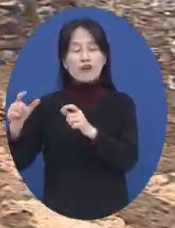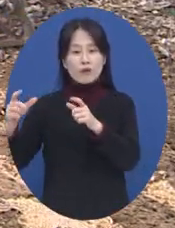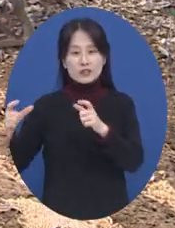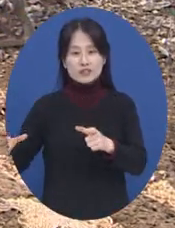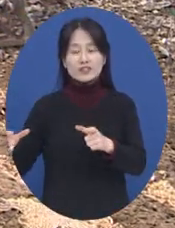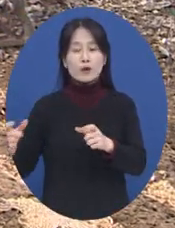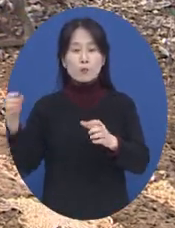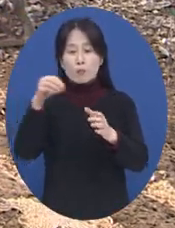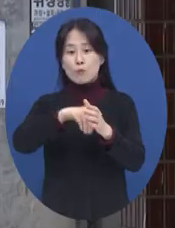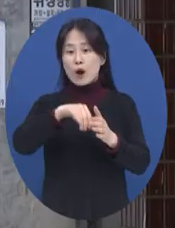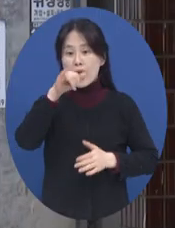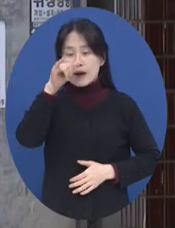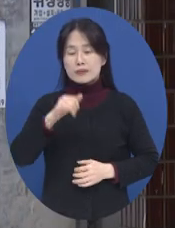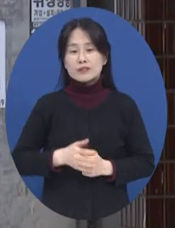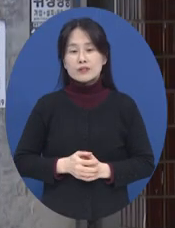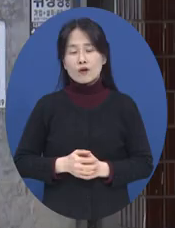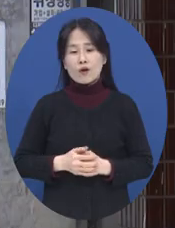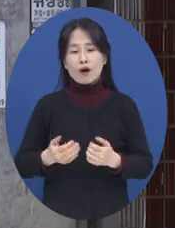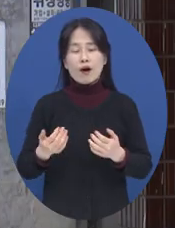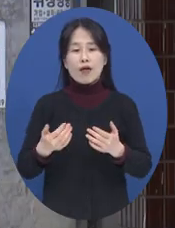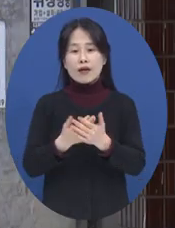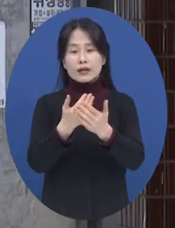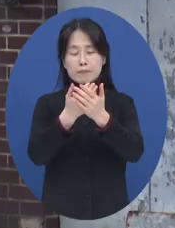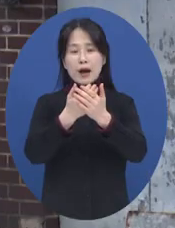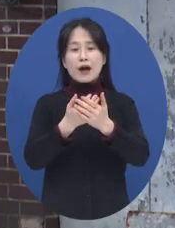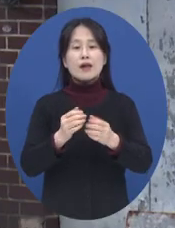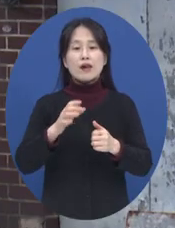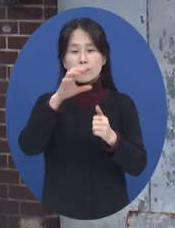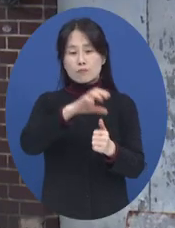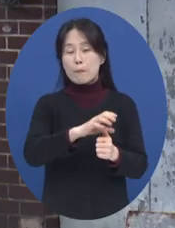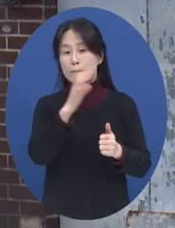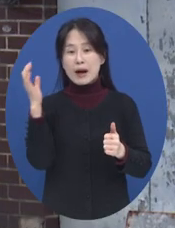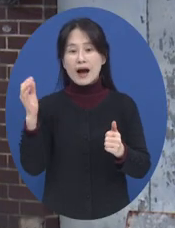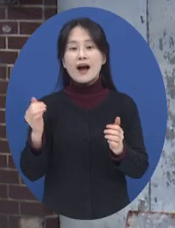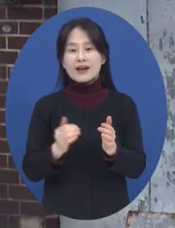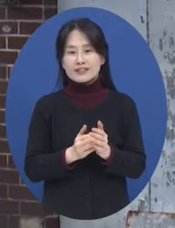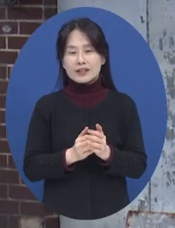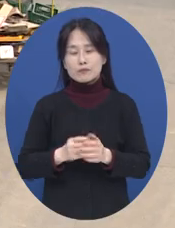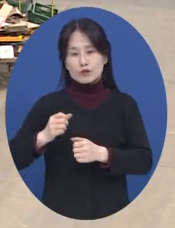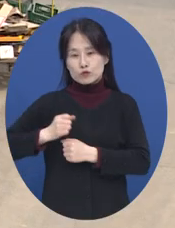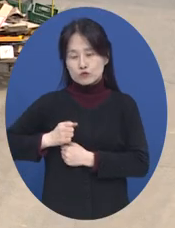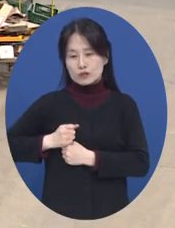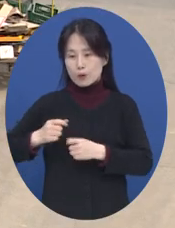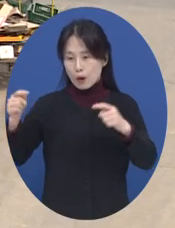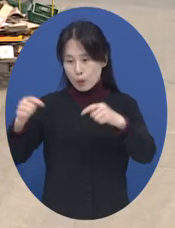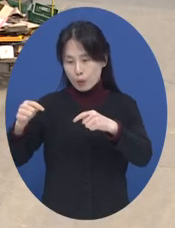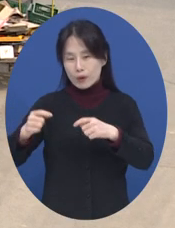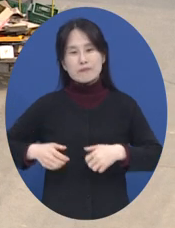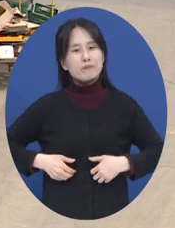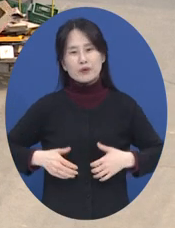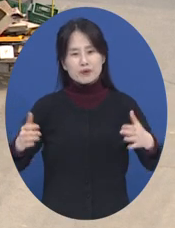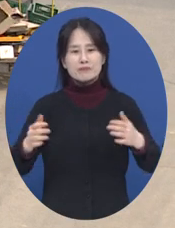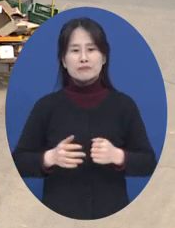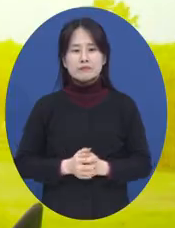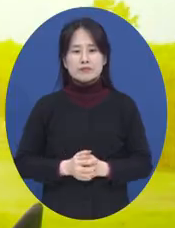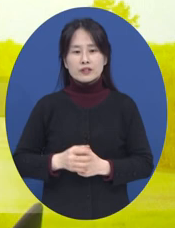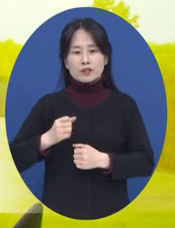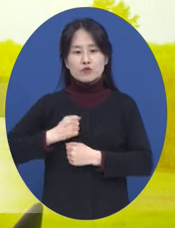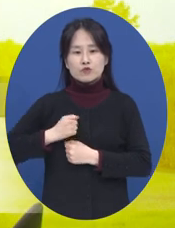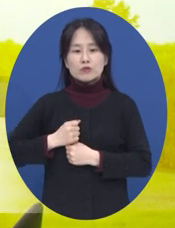포함됐습니다 이제 개발 제한이 풀려 건축이나 개발 인어가 를 군과 협의할 필요가 없습니다